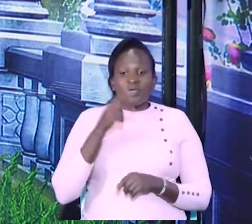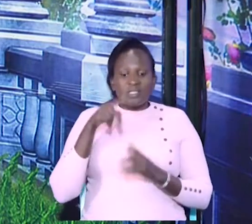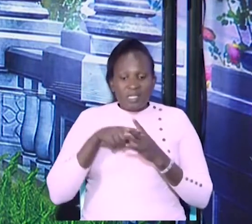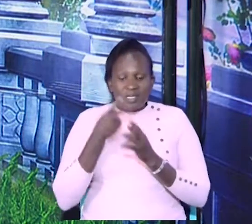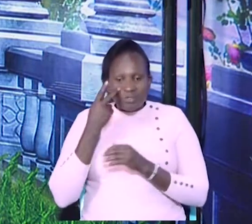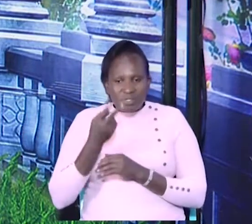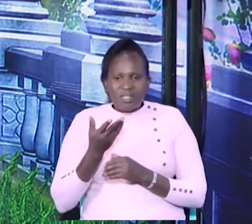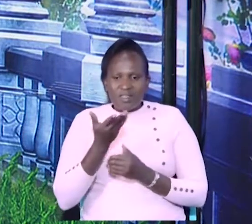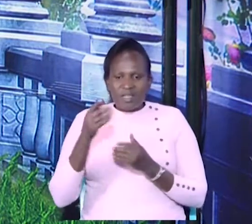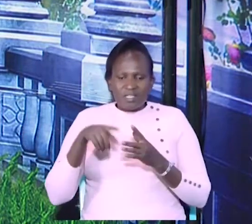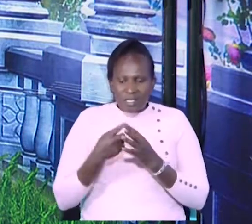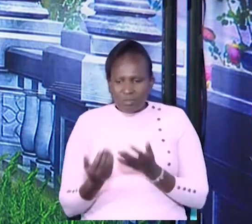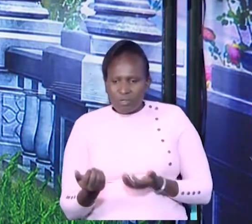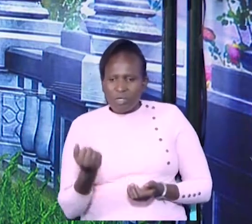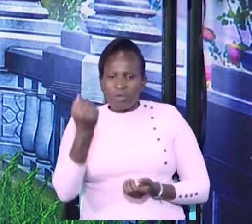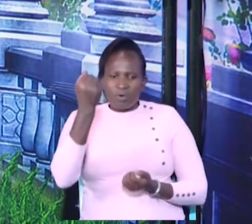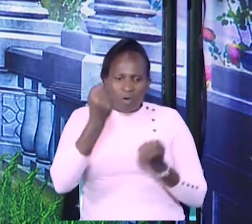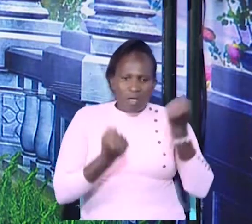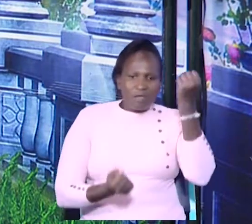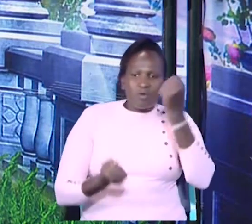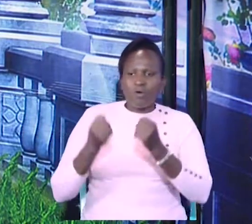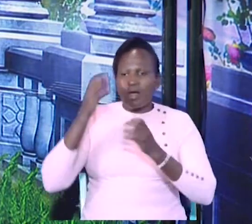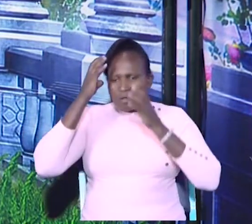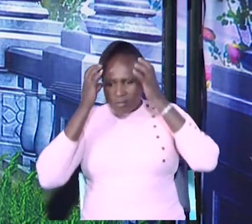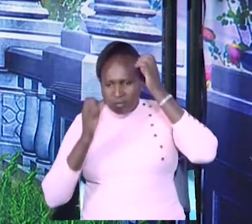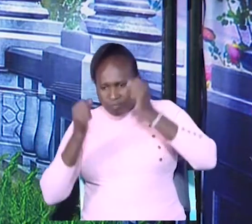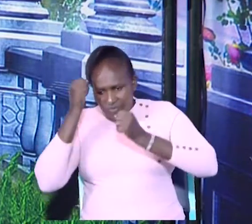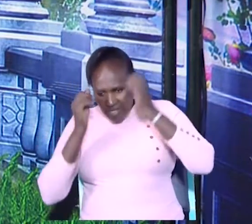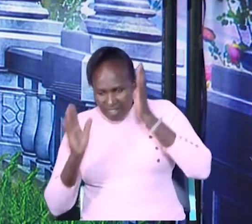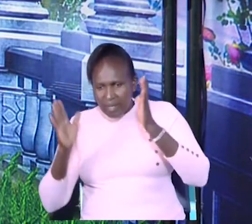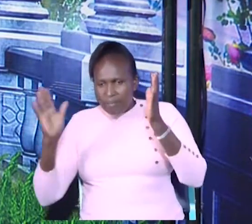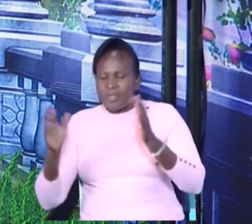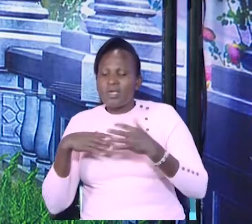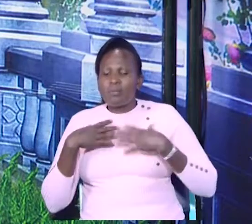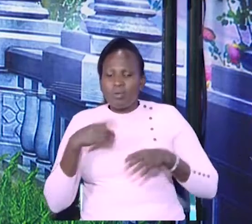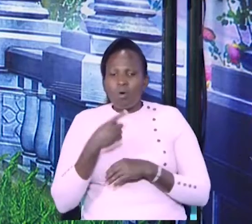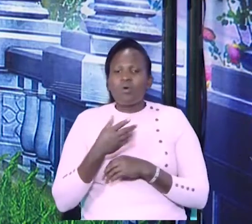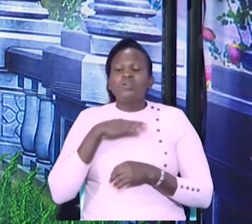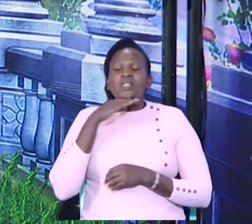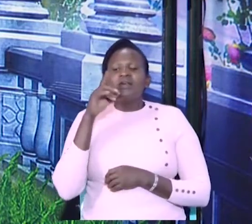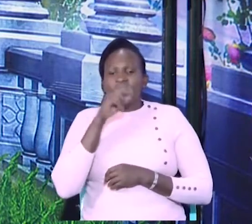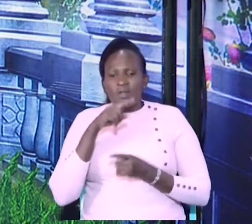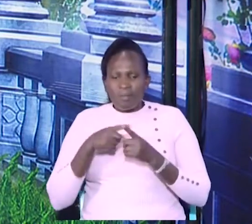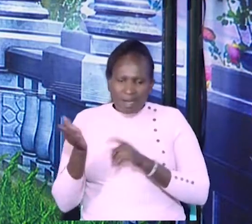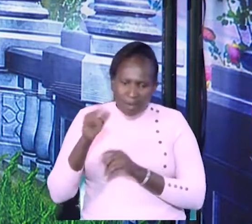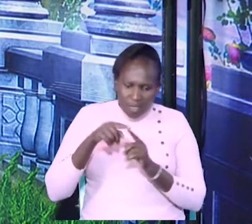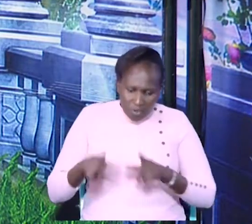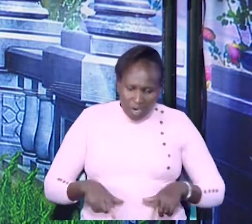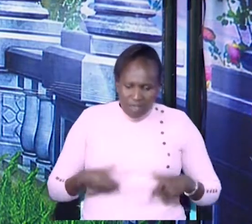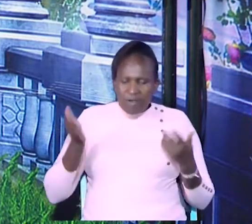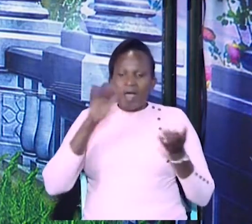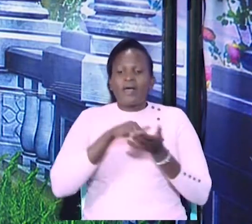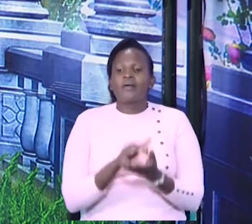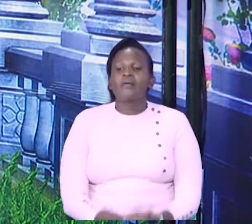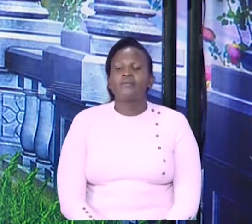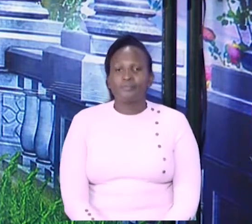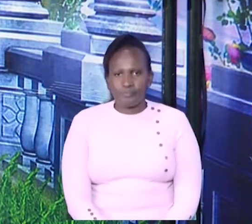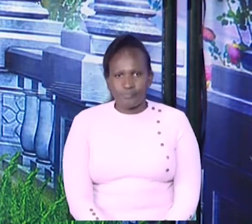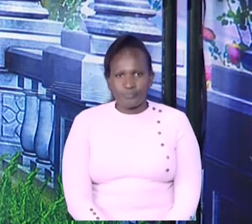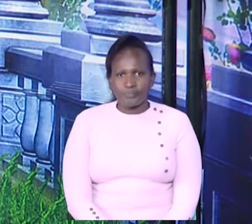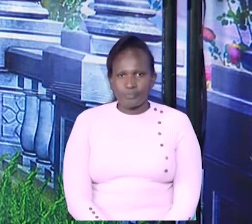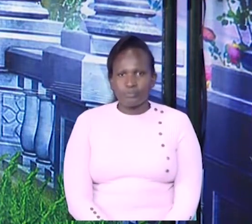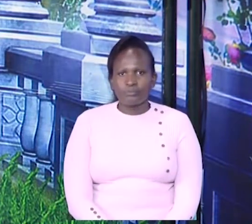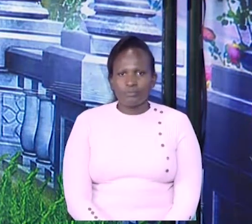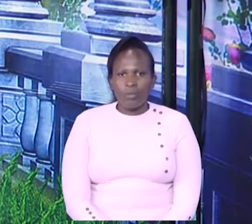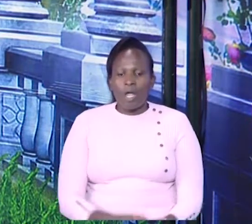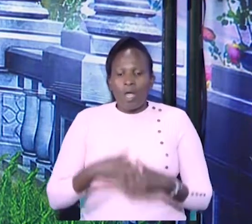kuona wameanza kuinuka wakiwa jeshi kubwa sana ya watu ambao walikuwa wamekufa watu ambao walikuwa wame